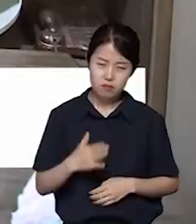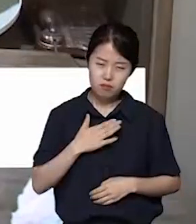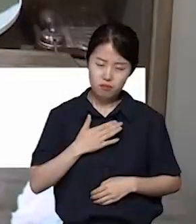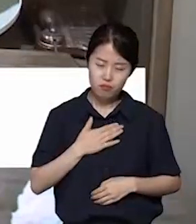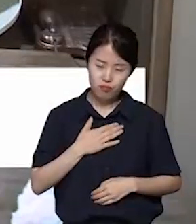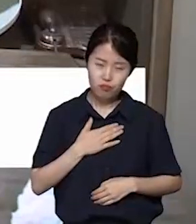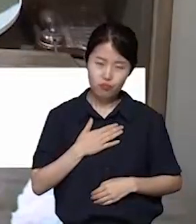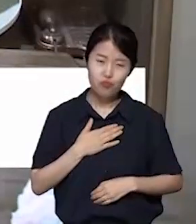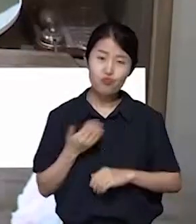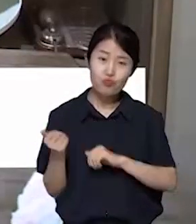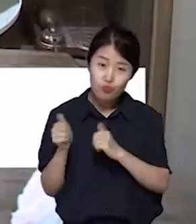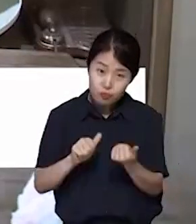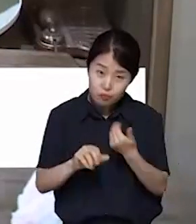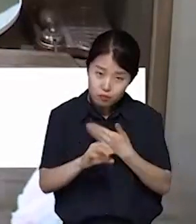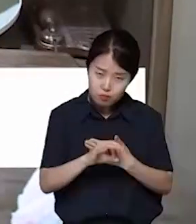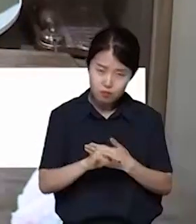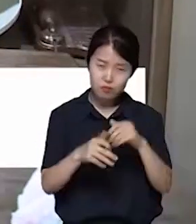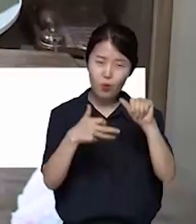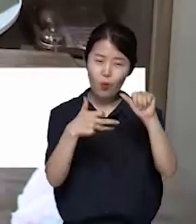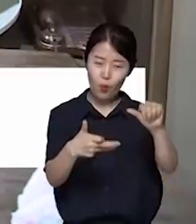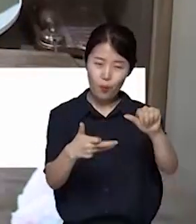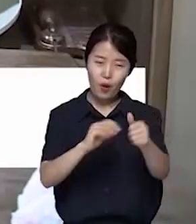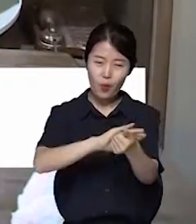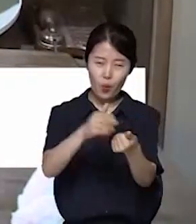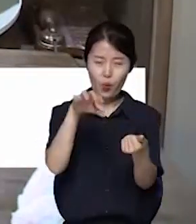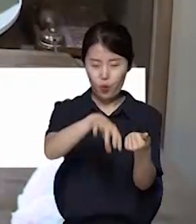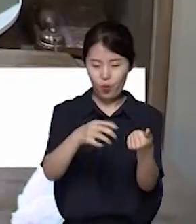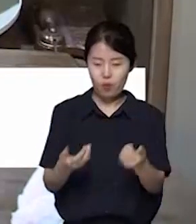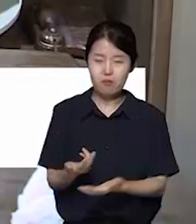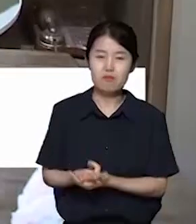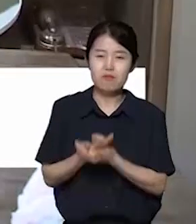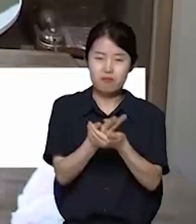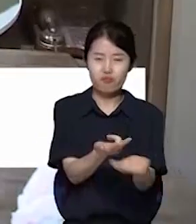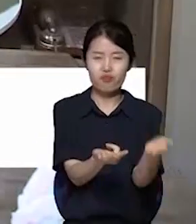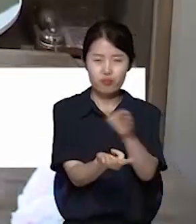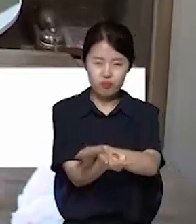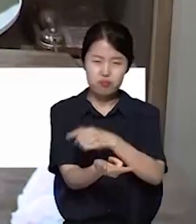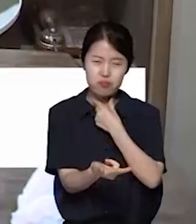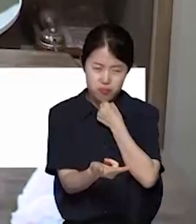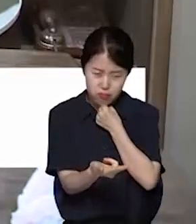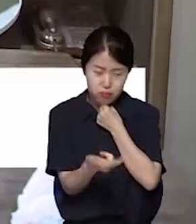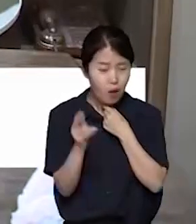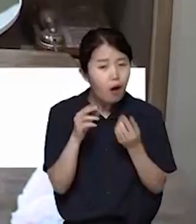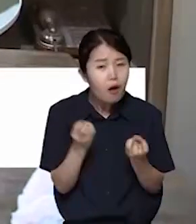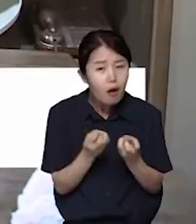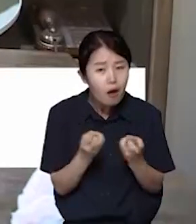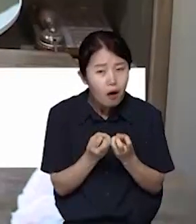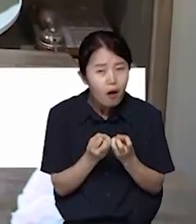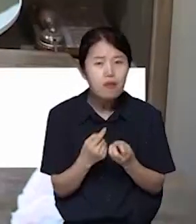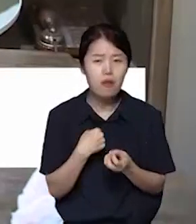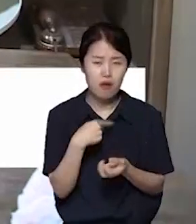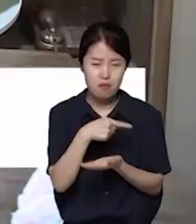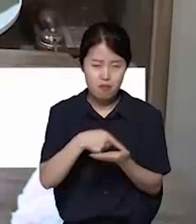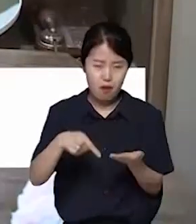싶어서 감당하게 이랬을 것 같아요. 거기 들어가면 피해자로 된 선수가